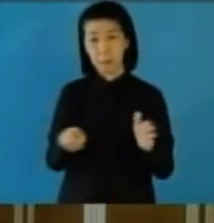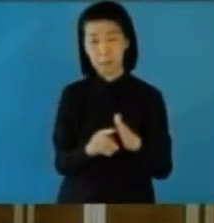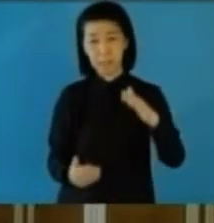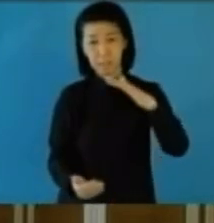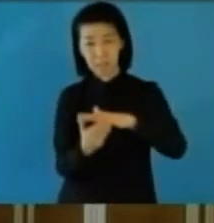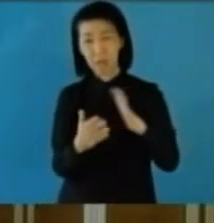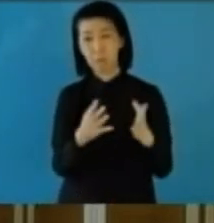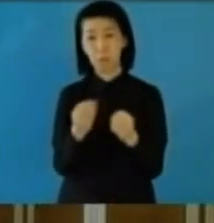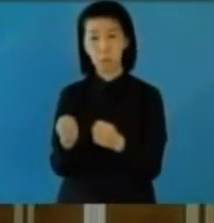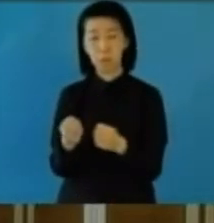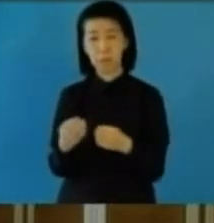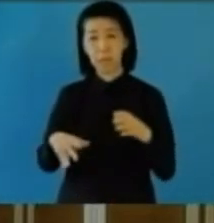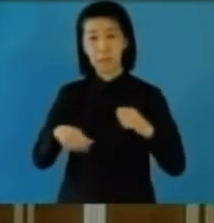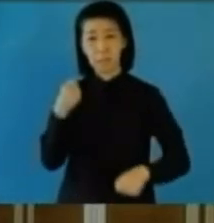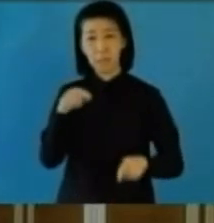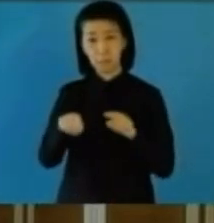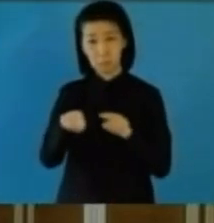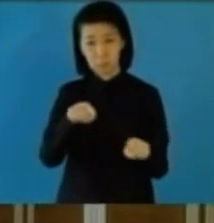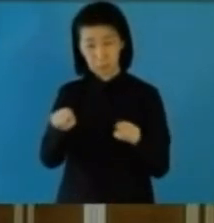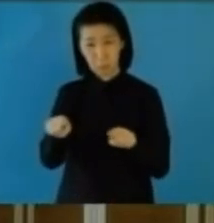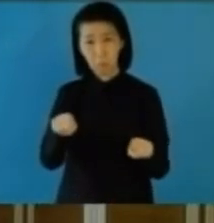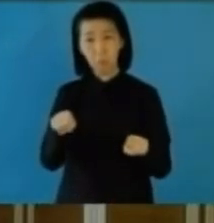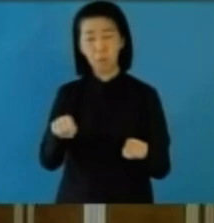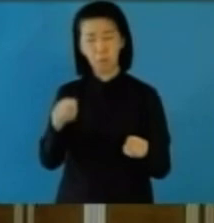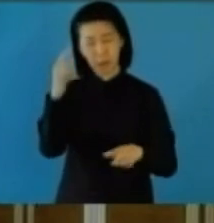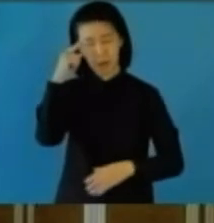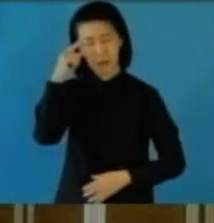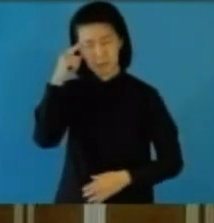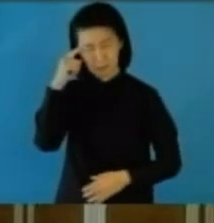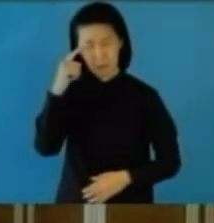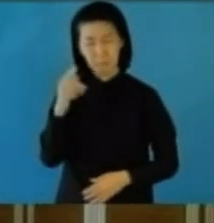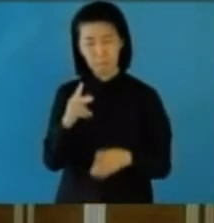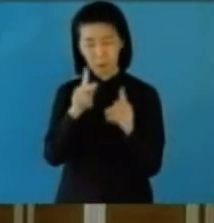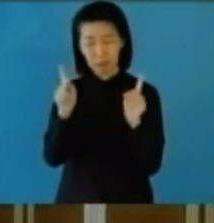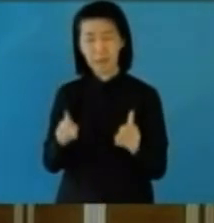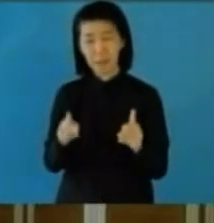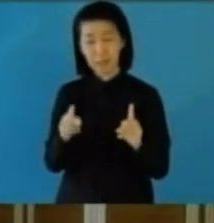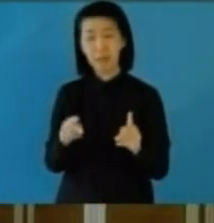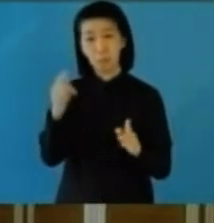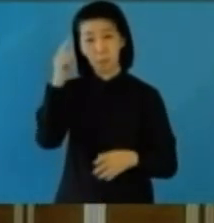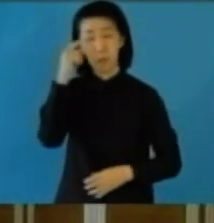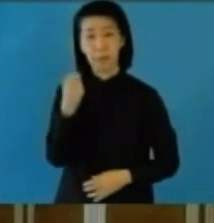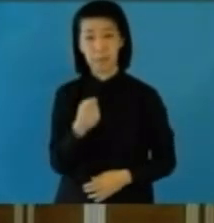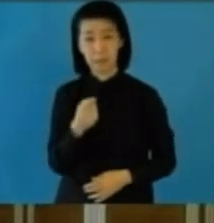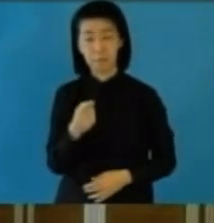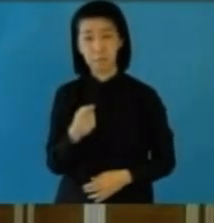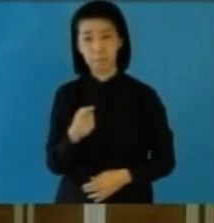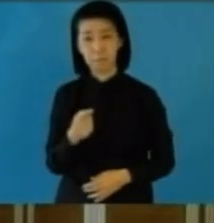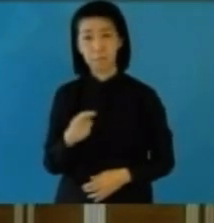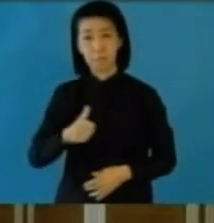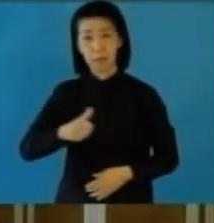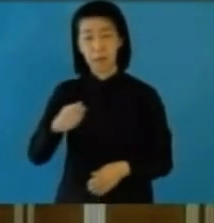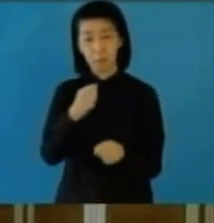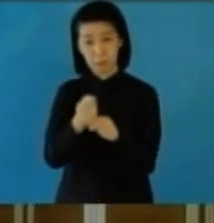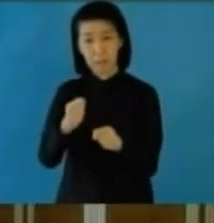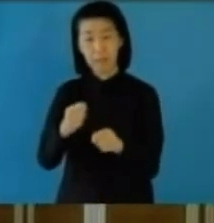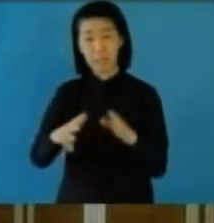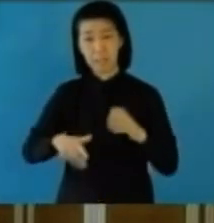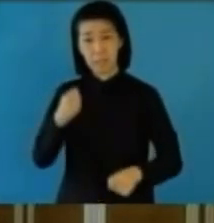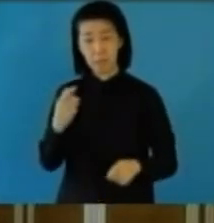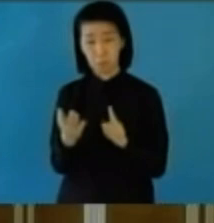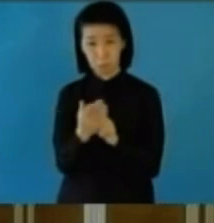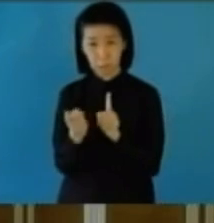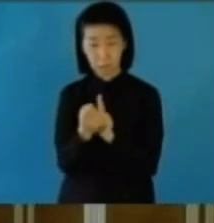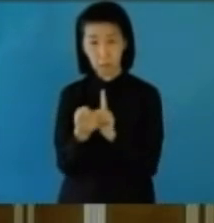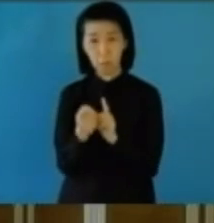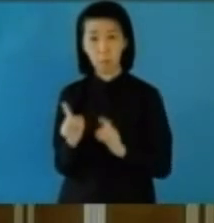生徒指導上の喫緊の課題であると捉えております。不登校児童生徒への対応については生徒指導提